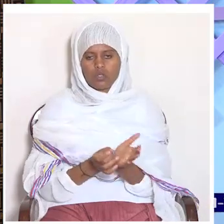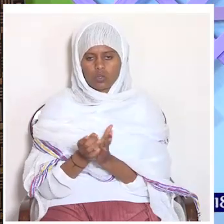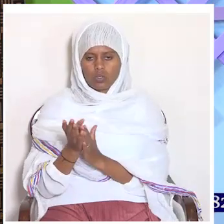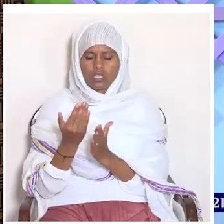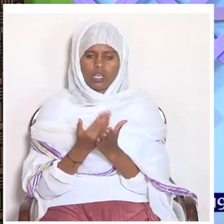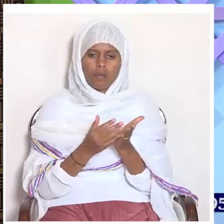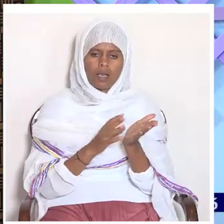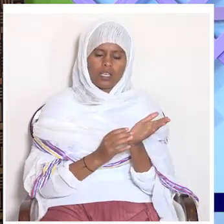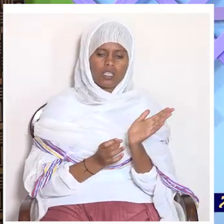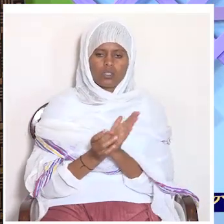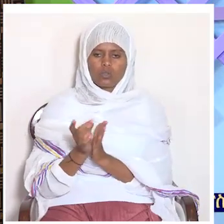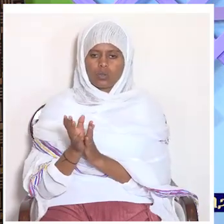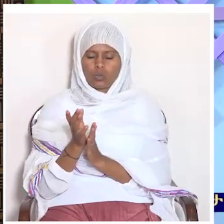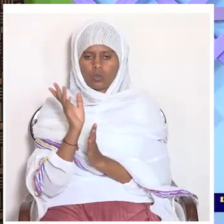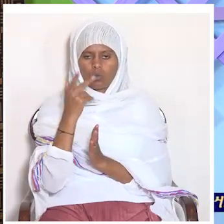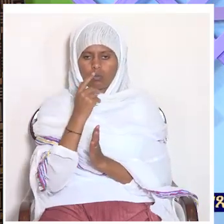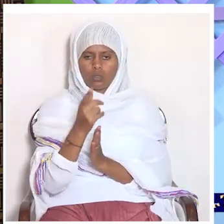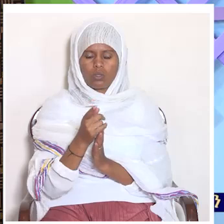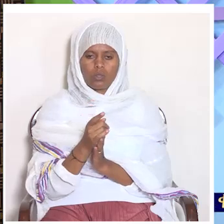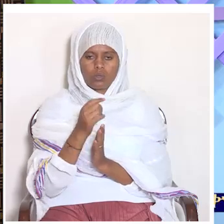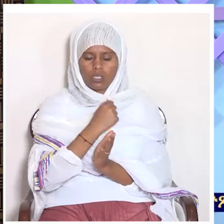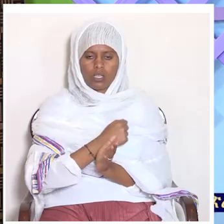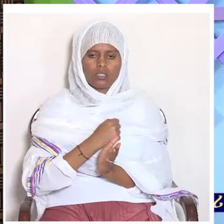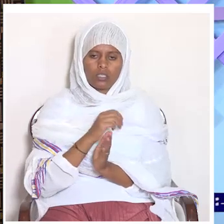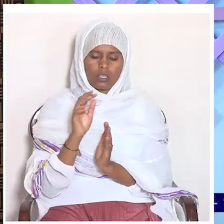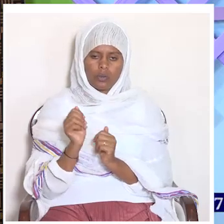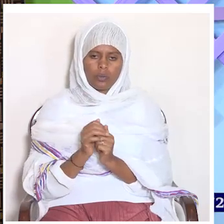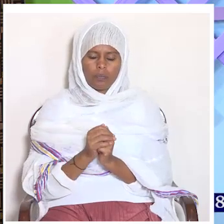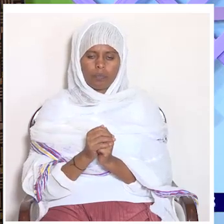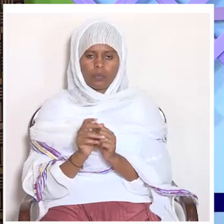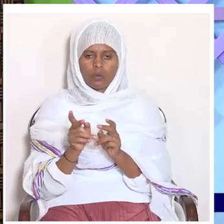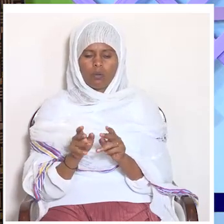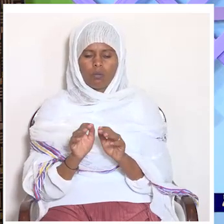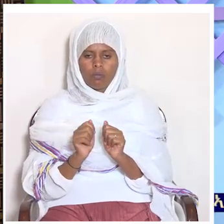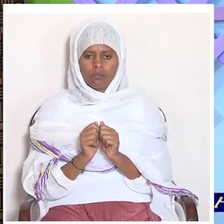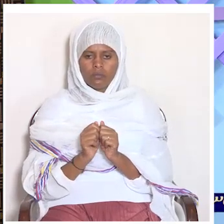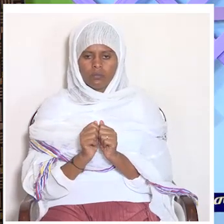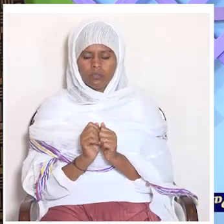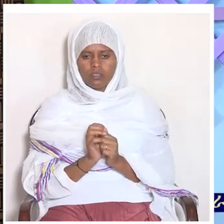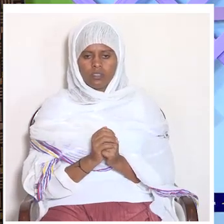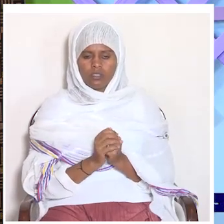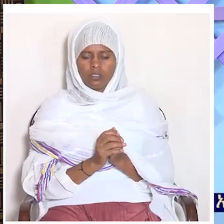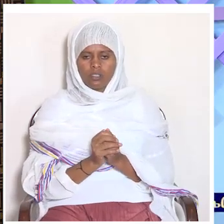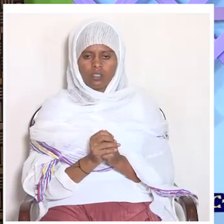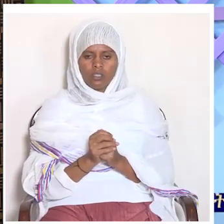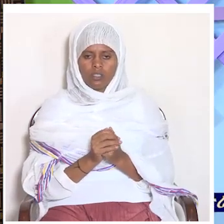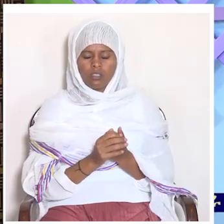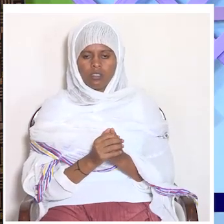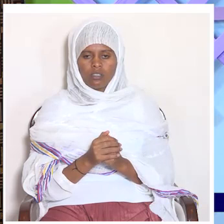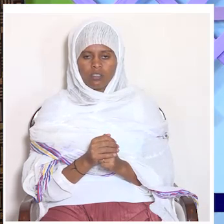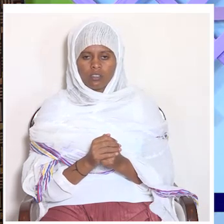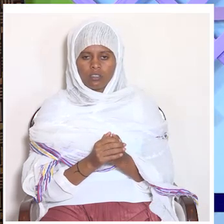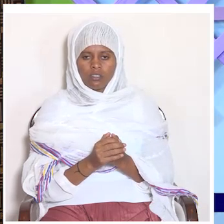ክብረይ ተዋሪደ ካብ ሃገረይ ተሰዲደ ኢሉ እዩ ዝሓዝን ዝነበረ እሞ ዋኣልወቱ